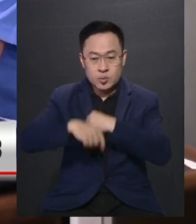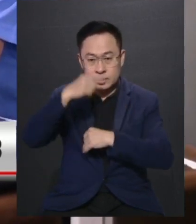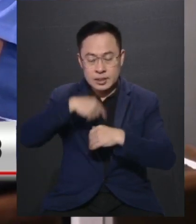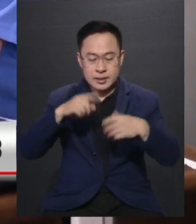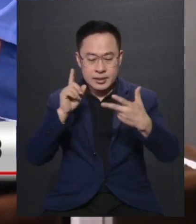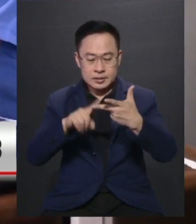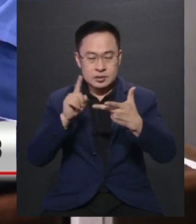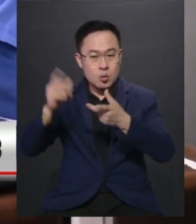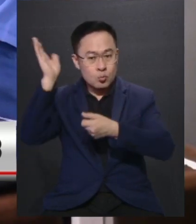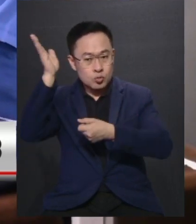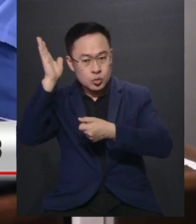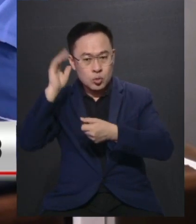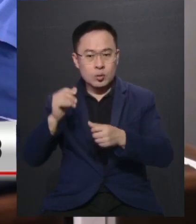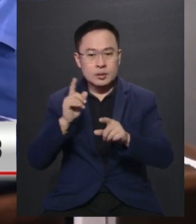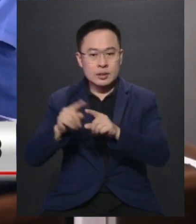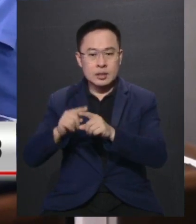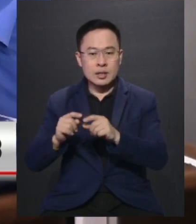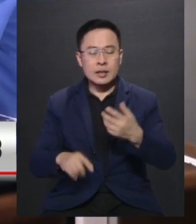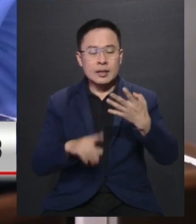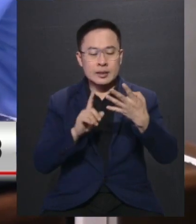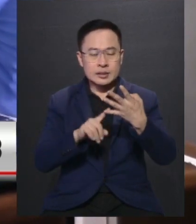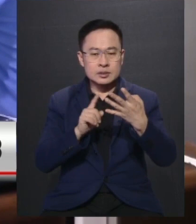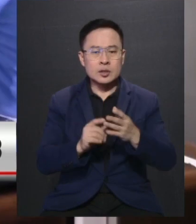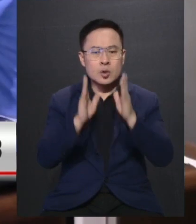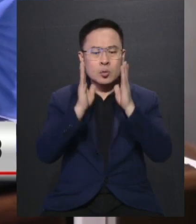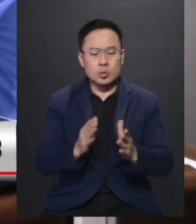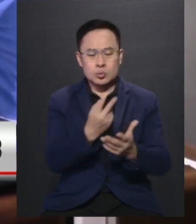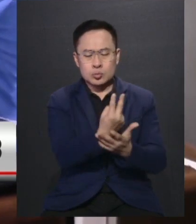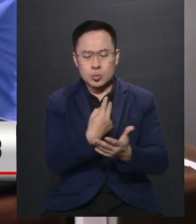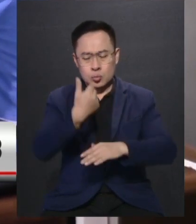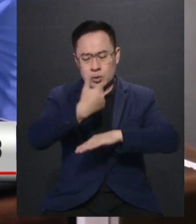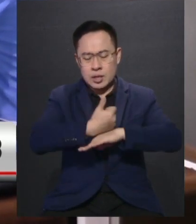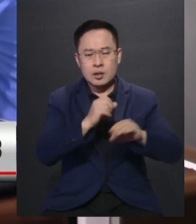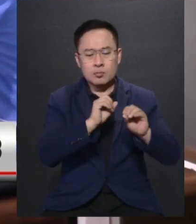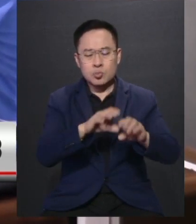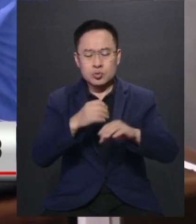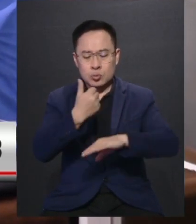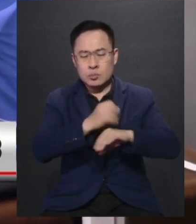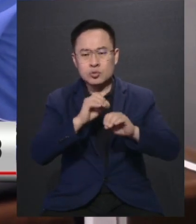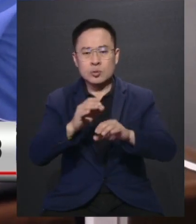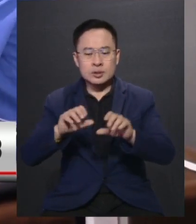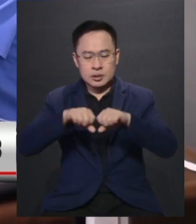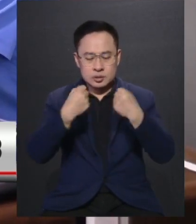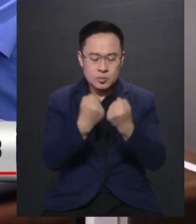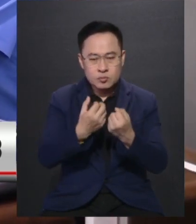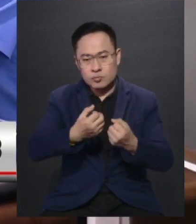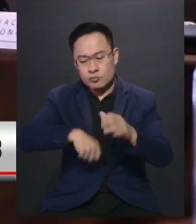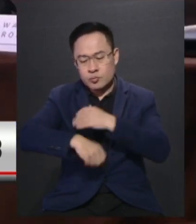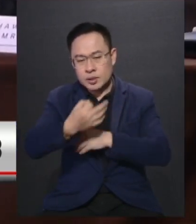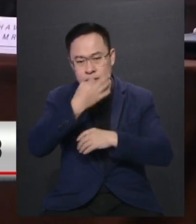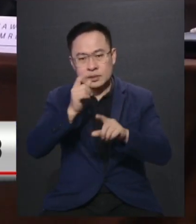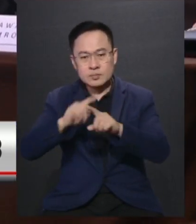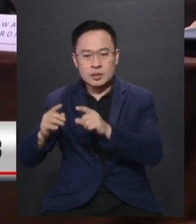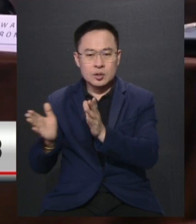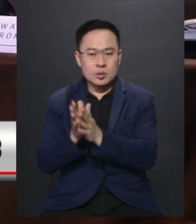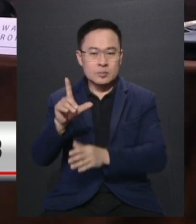ทยากรและผู้เข้าอบรมกว่า20ชีวิตเข้าร่วมในพิธีครั้งนี้เช่นกัน ครับ ทางด้านของเลขาธิการสมาคมค่ะก็กล่าวค่ะว่า